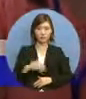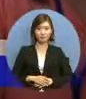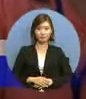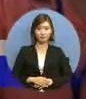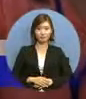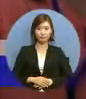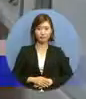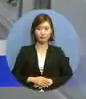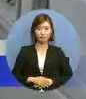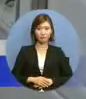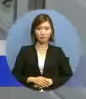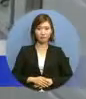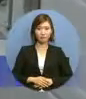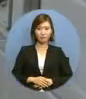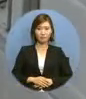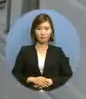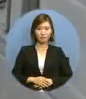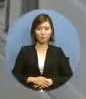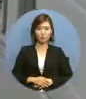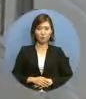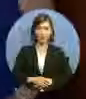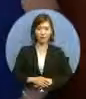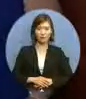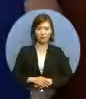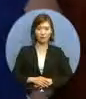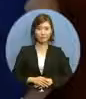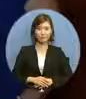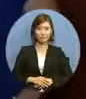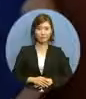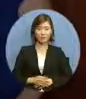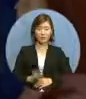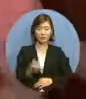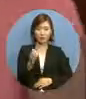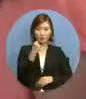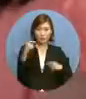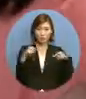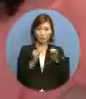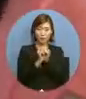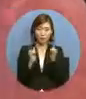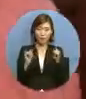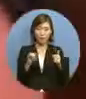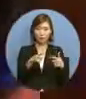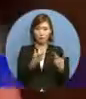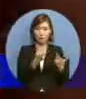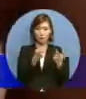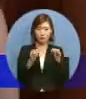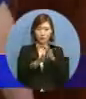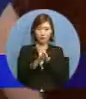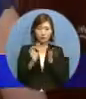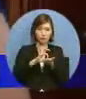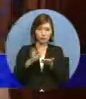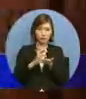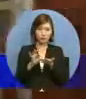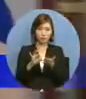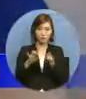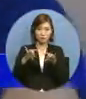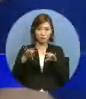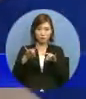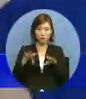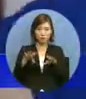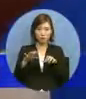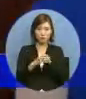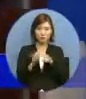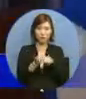어떤 빼놓고 3 장점 하고 있네 에너지 컨설턴트의 는 이렇게 가정에서 사용하는 전자제품의